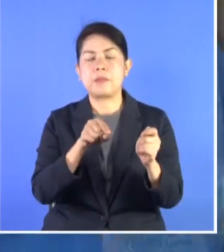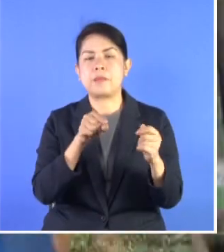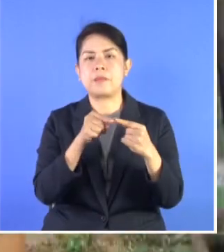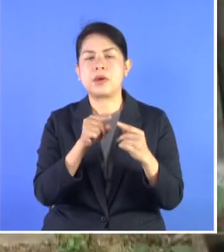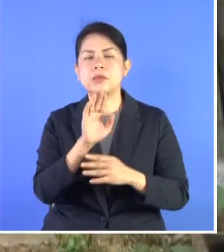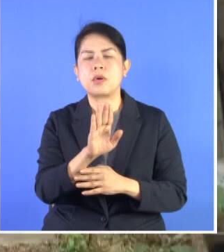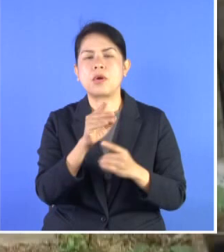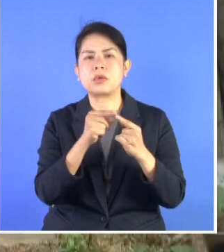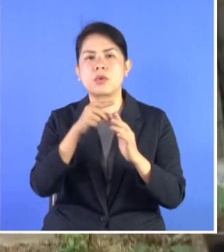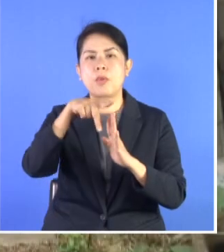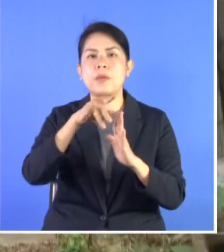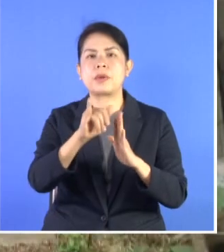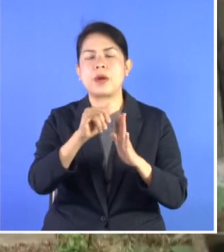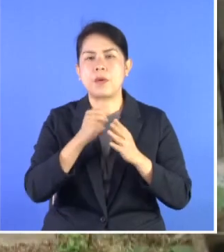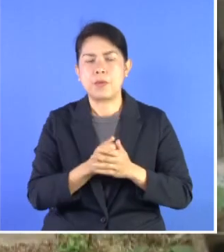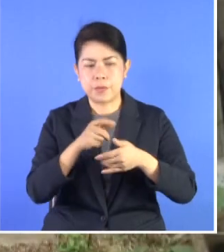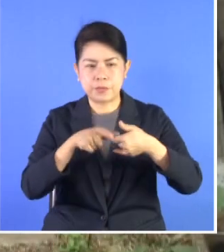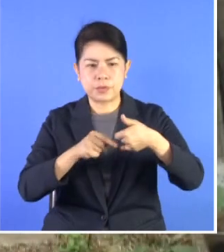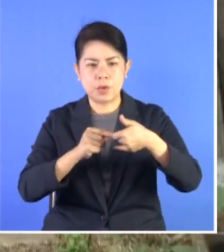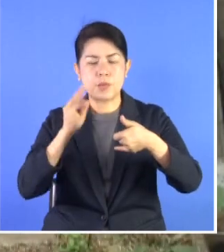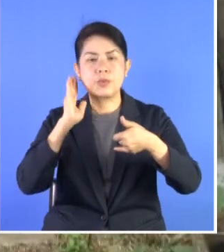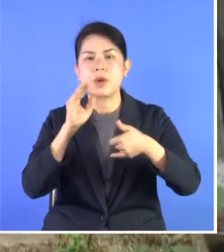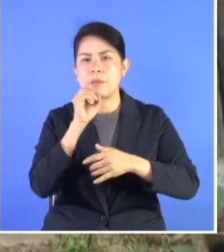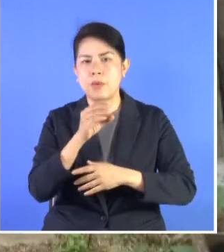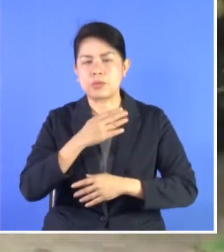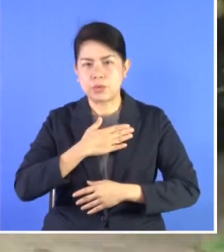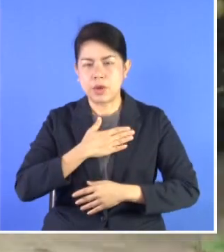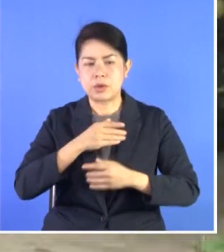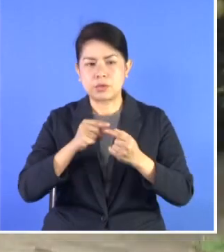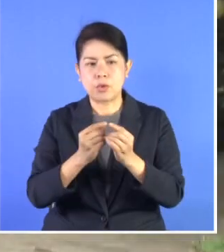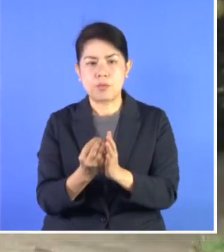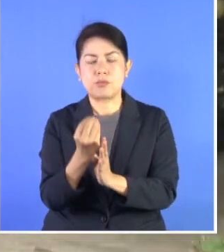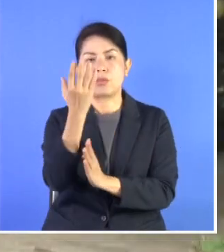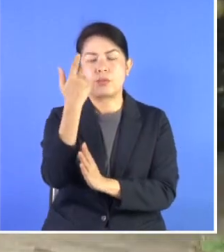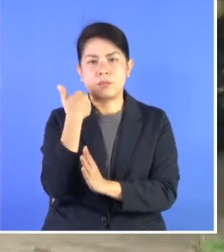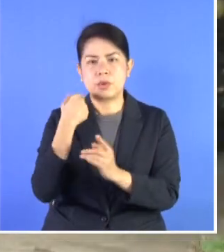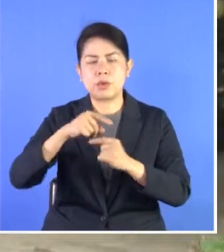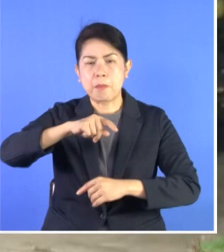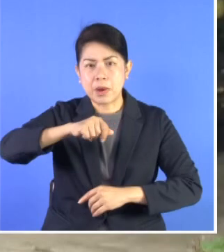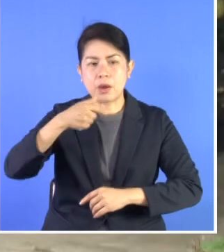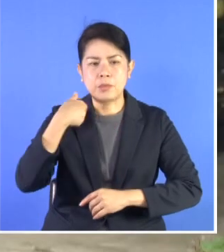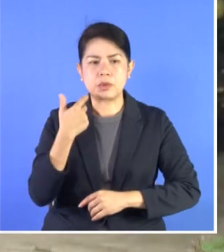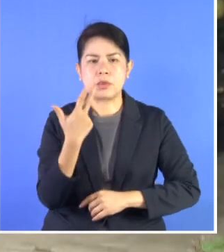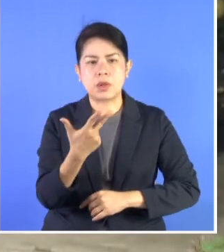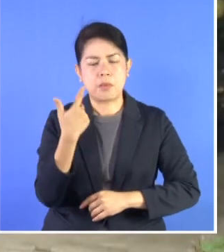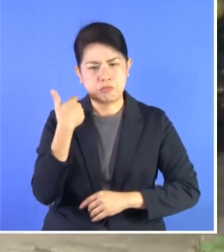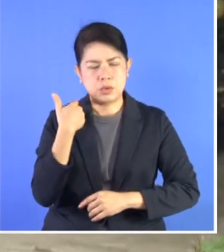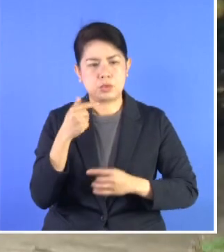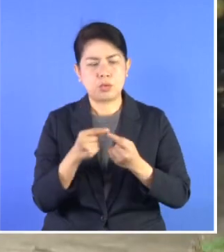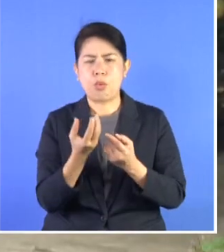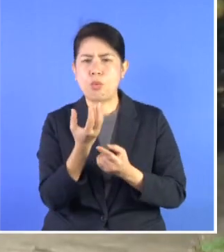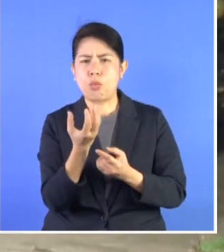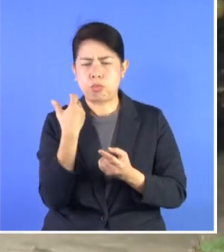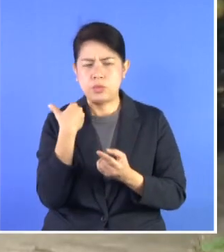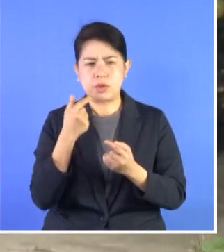นี่นะครับนายน้อยบอกว่าเนี่ยตัวเขาเนี่ยฮะปลูกมะนาวยักษ์สีทองจำนวน3ต้นนะออกลูกดกตลอดทั้งปีนะครับ